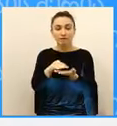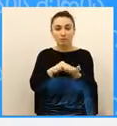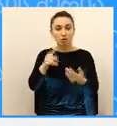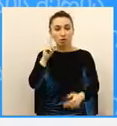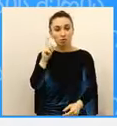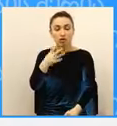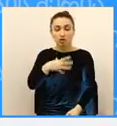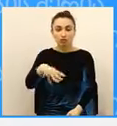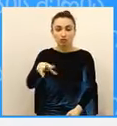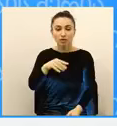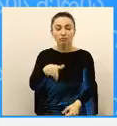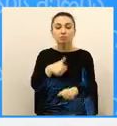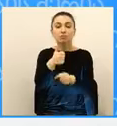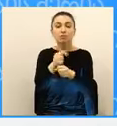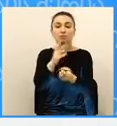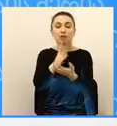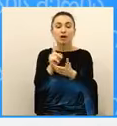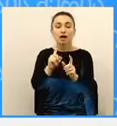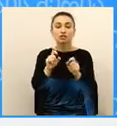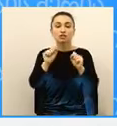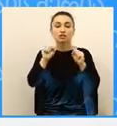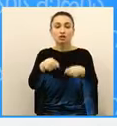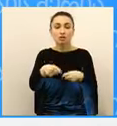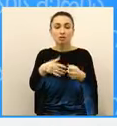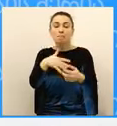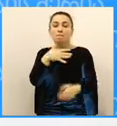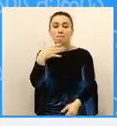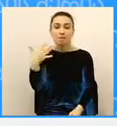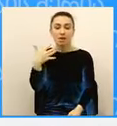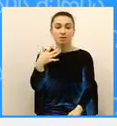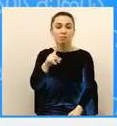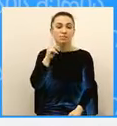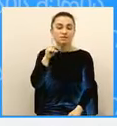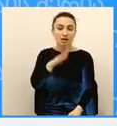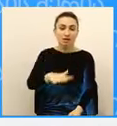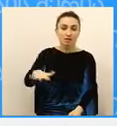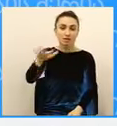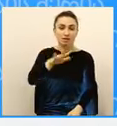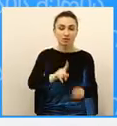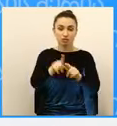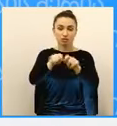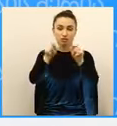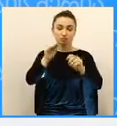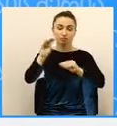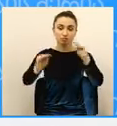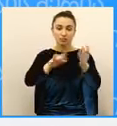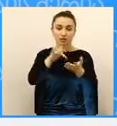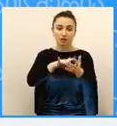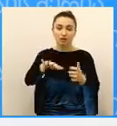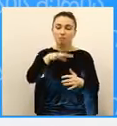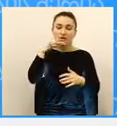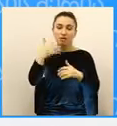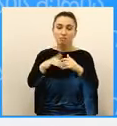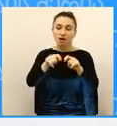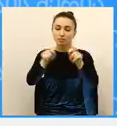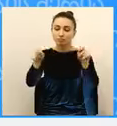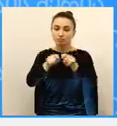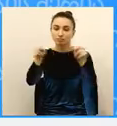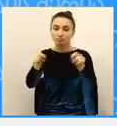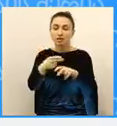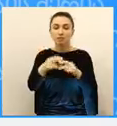რომ ჩვენი პრიორიტეტი არის რაც შეიძლება ბევრი მწვანე სივრცე შექმნათ ქალაქში, ბევრი პარკი